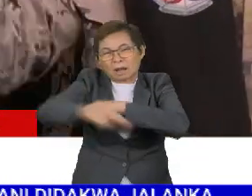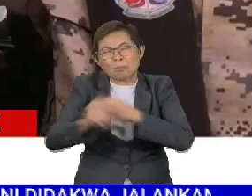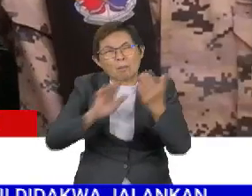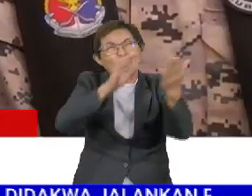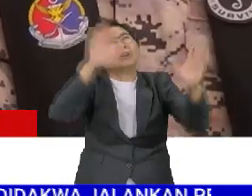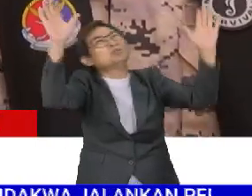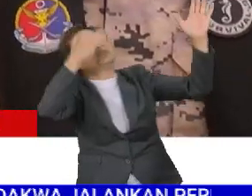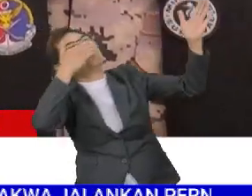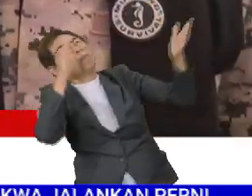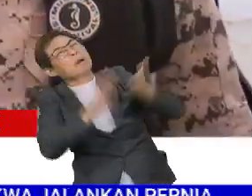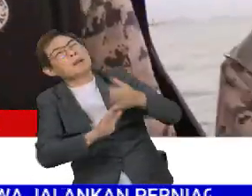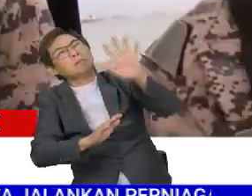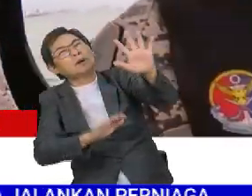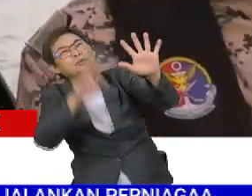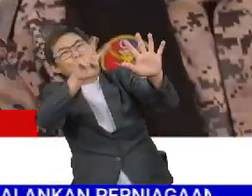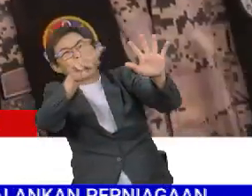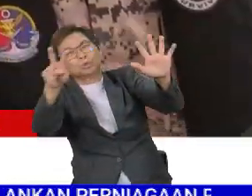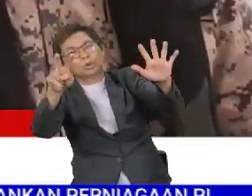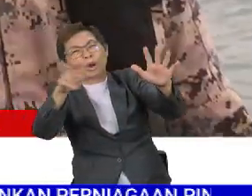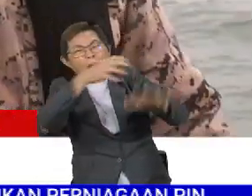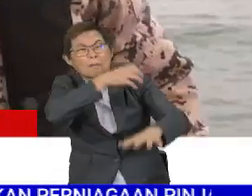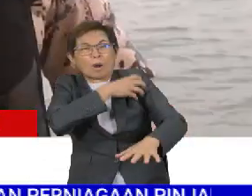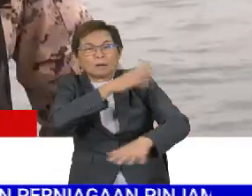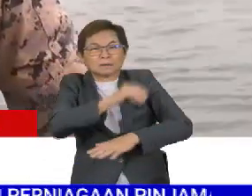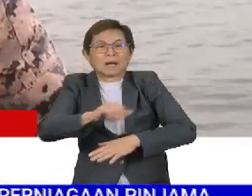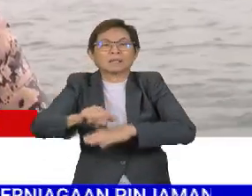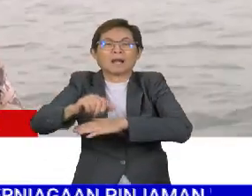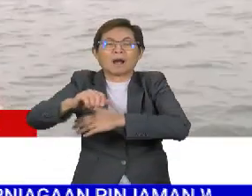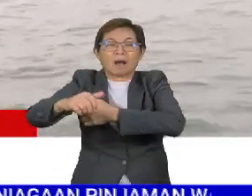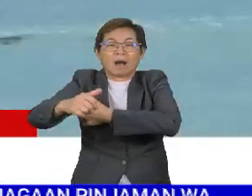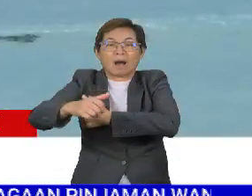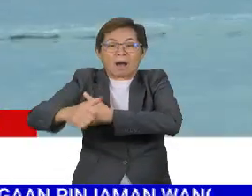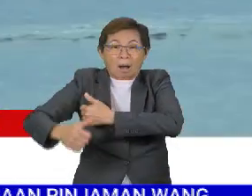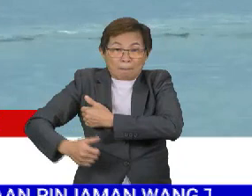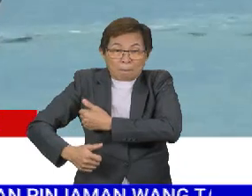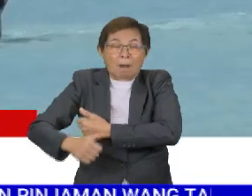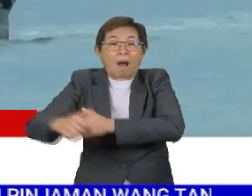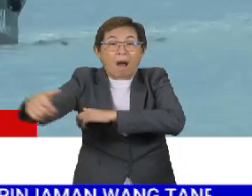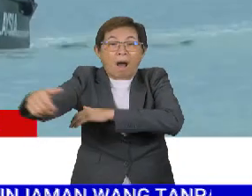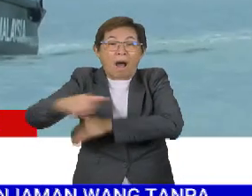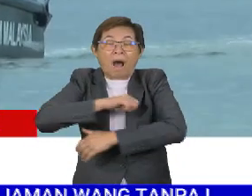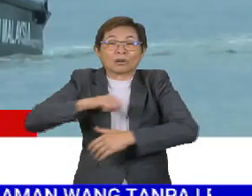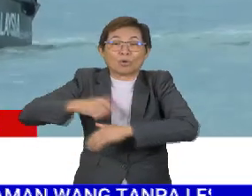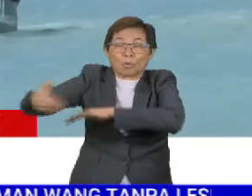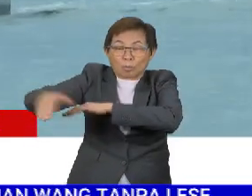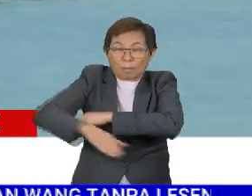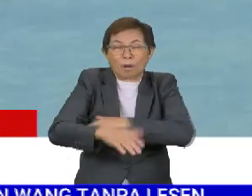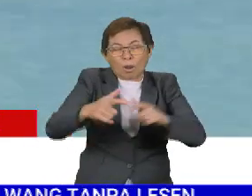semua 522 pegawai dan anggota maritim negeri Johor sedia bertugas menjaga perairan negeri ini yang berkeluasan